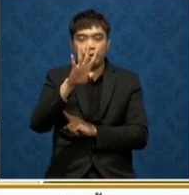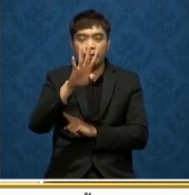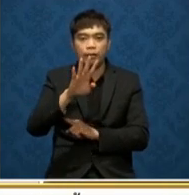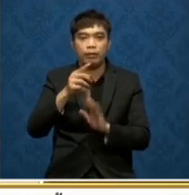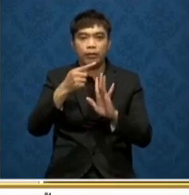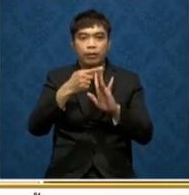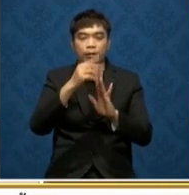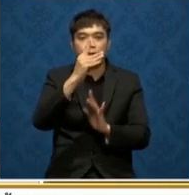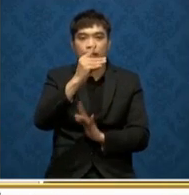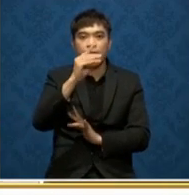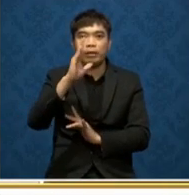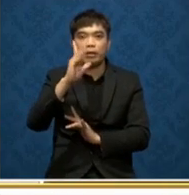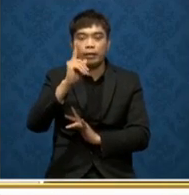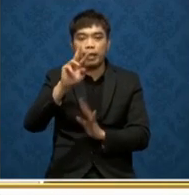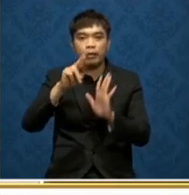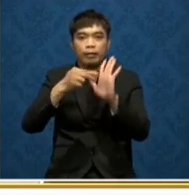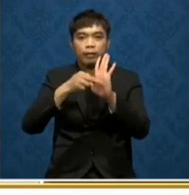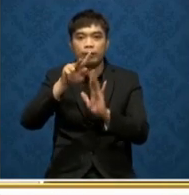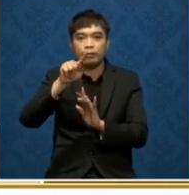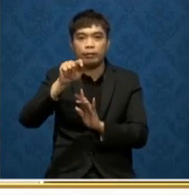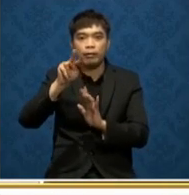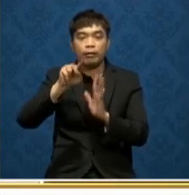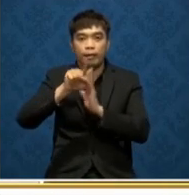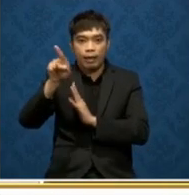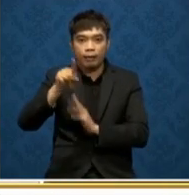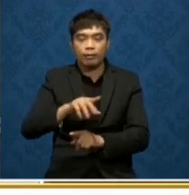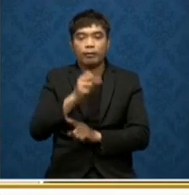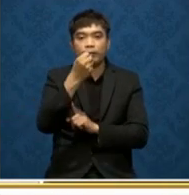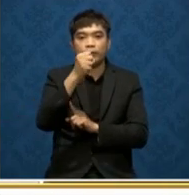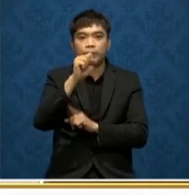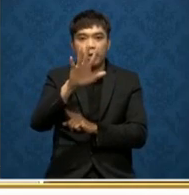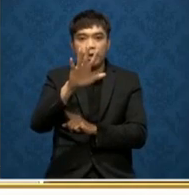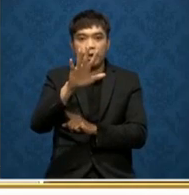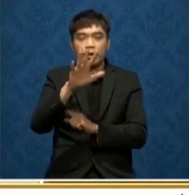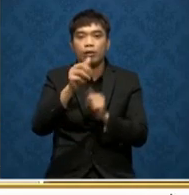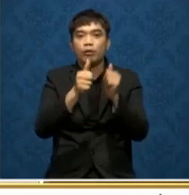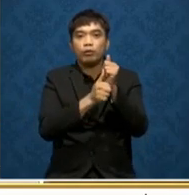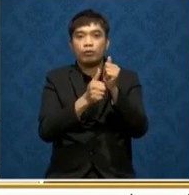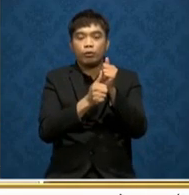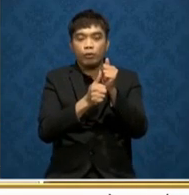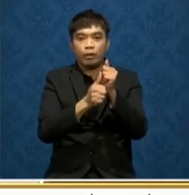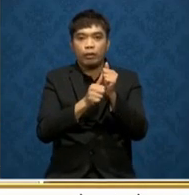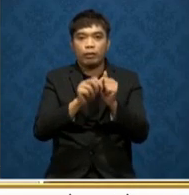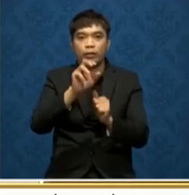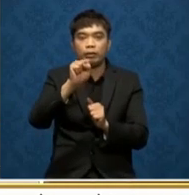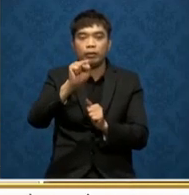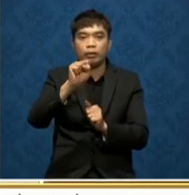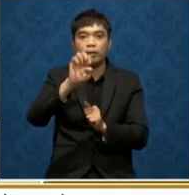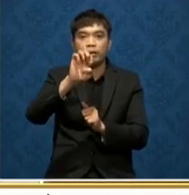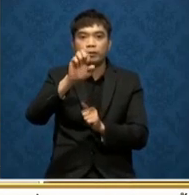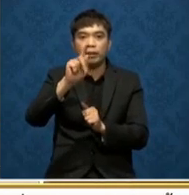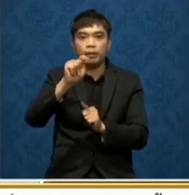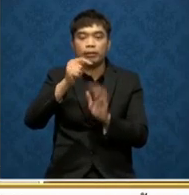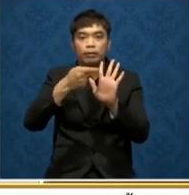ายเดชรัตน์สุขกำเนิด15ผู้ช่วยศาสตราจารย์สิตางพิไลล่